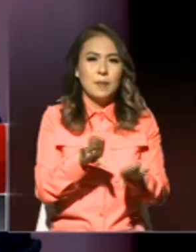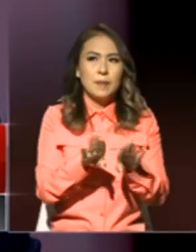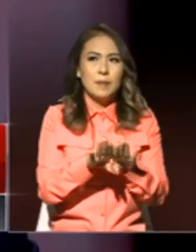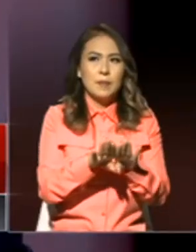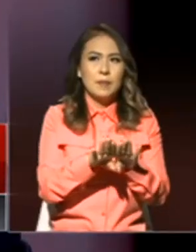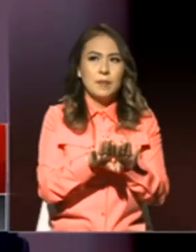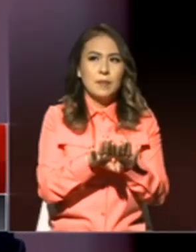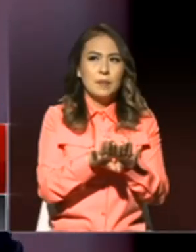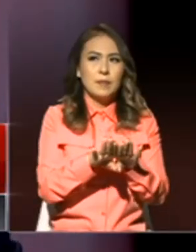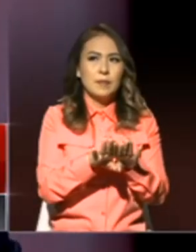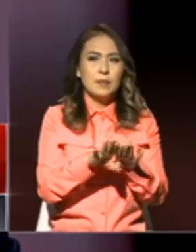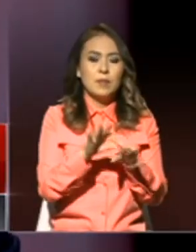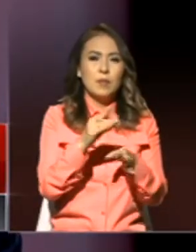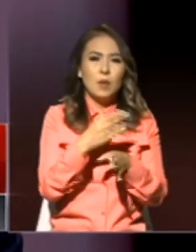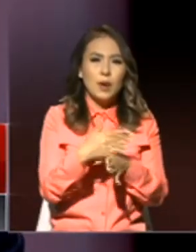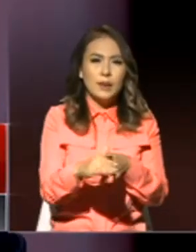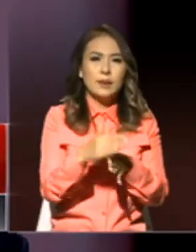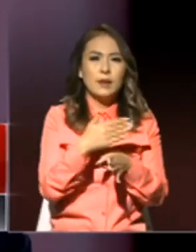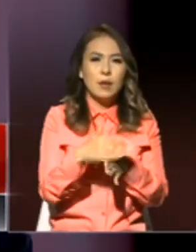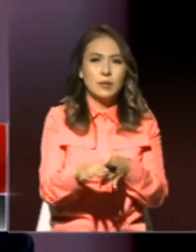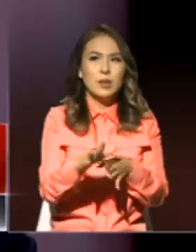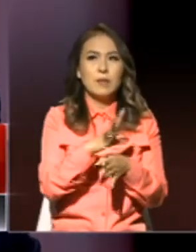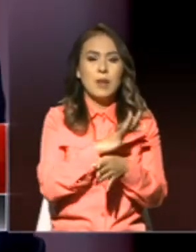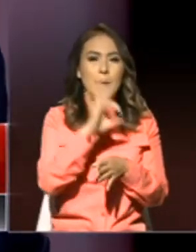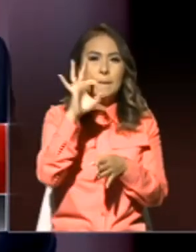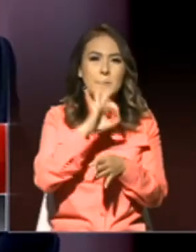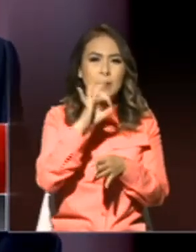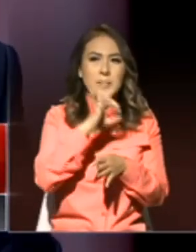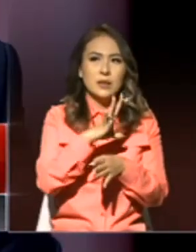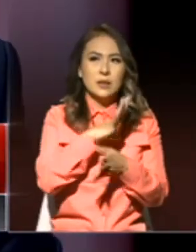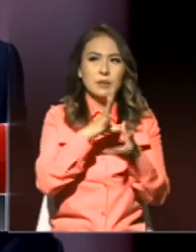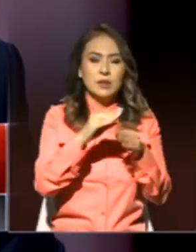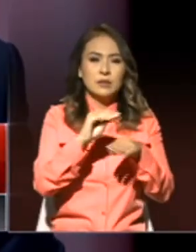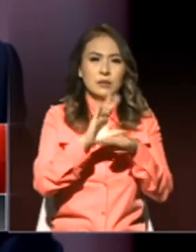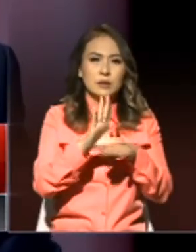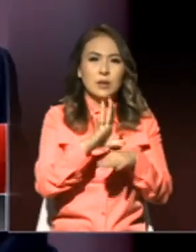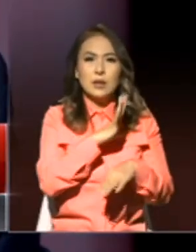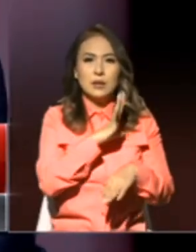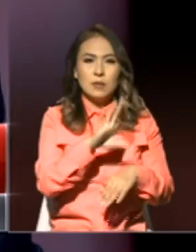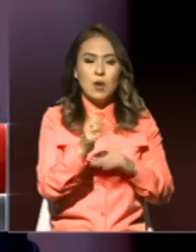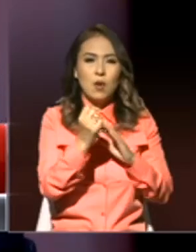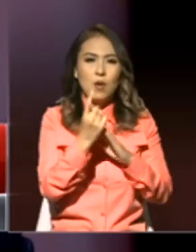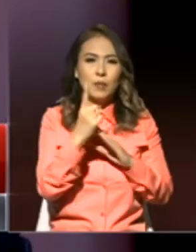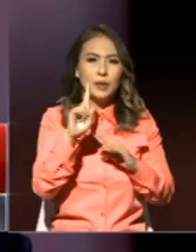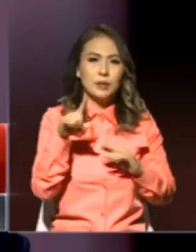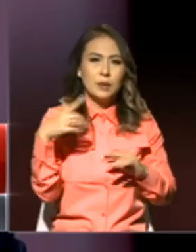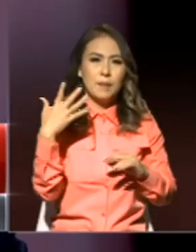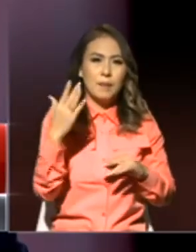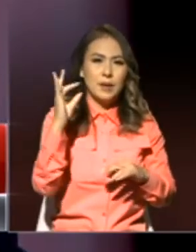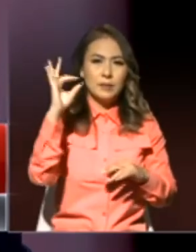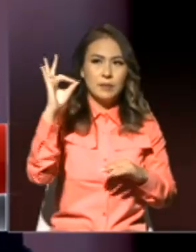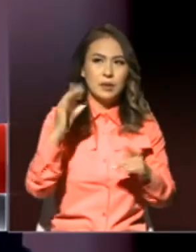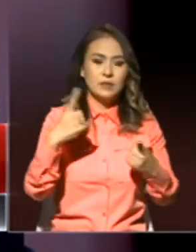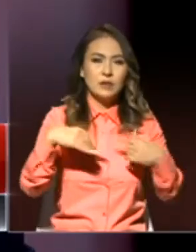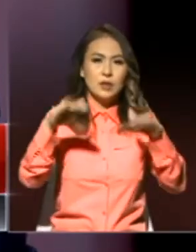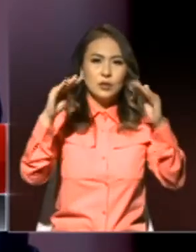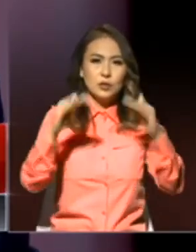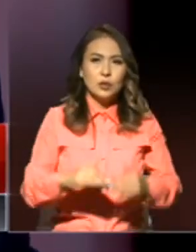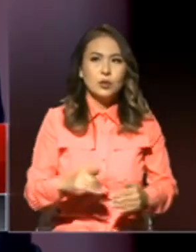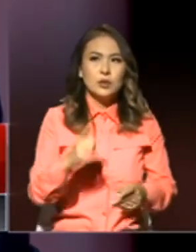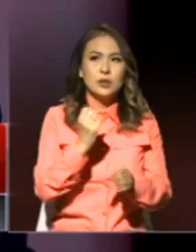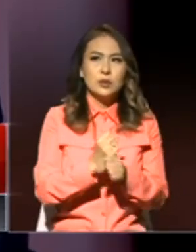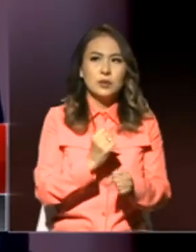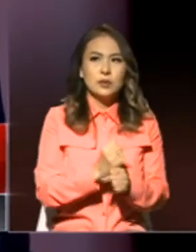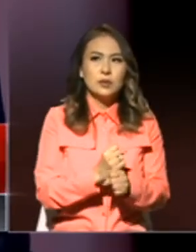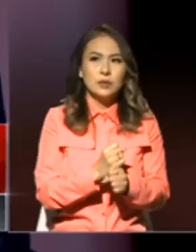тапты. Былтыр тағы да айтайын, қайталанып кетпесін деп пайыздық мөлшерлемен жинамаған адамға көтерді 11.5%-ға дейін. Енді соны түсіру үшін не істеу керек?